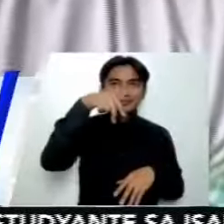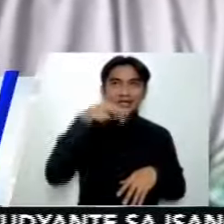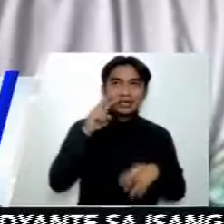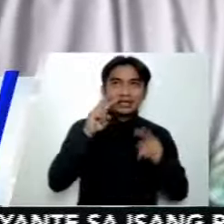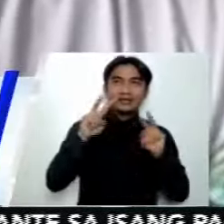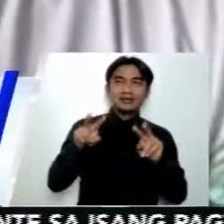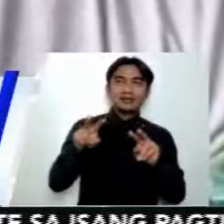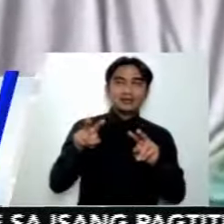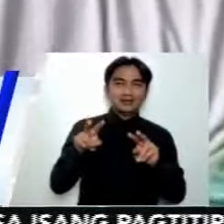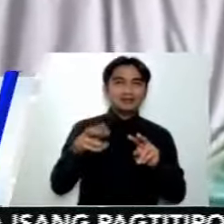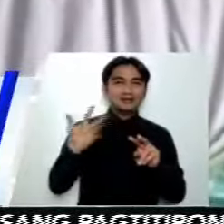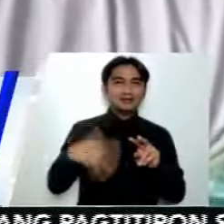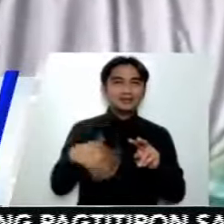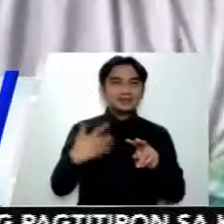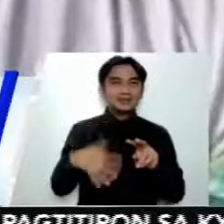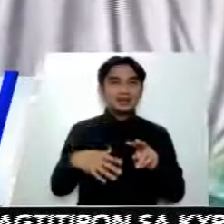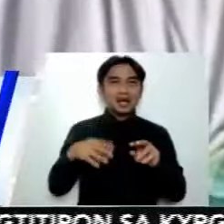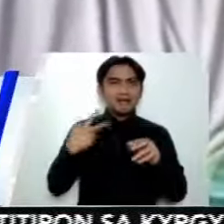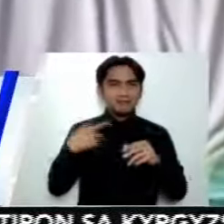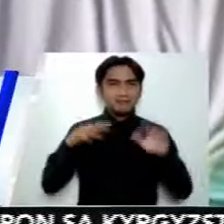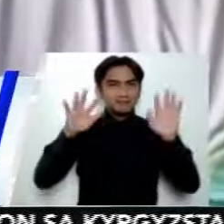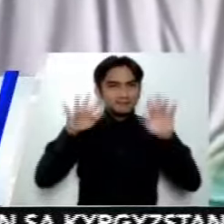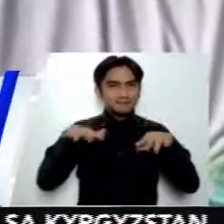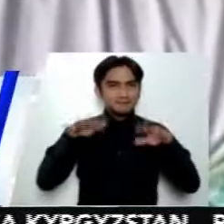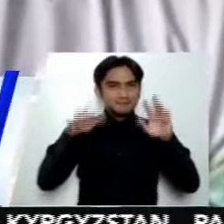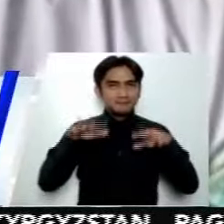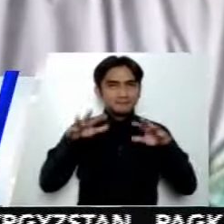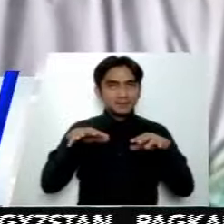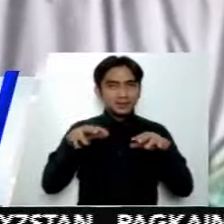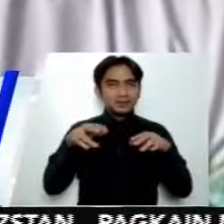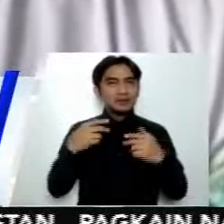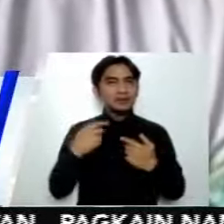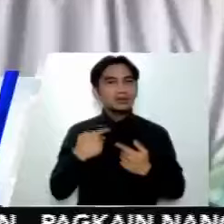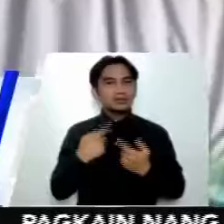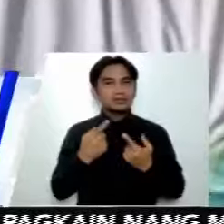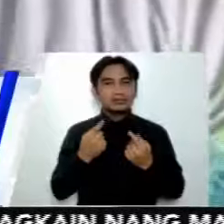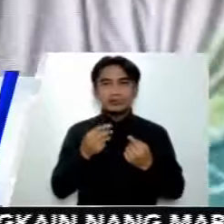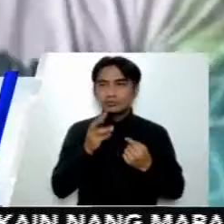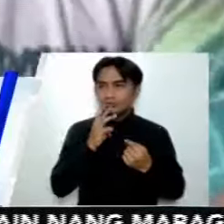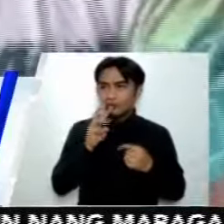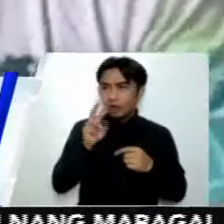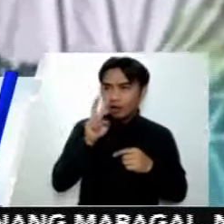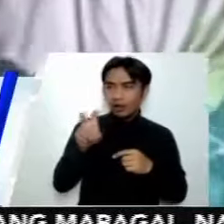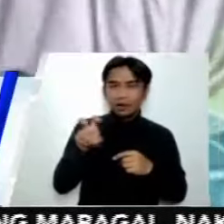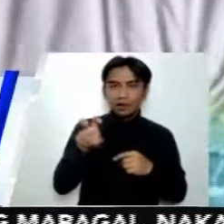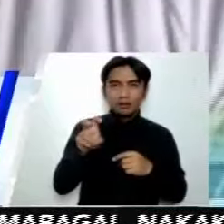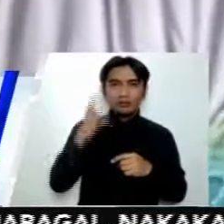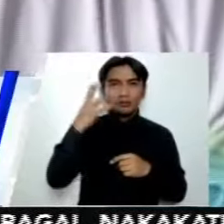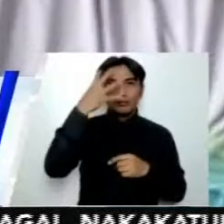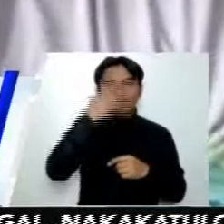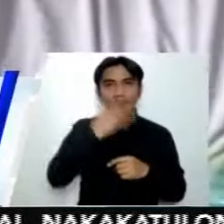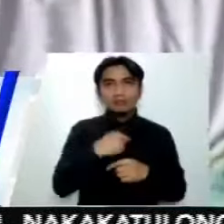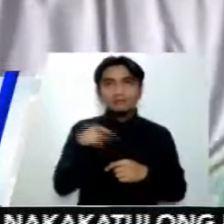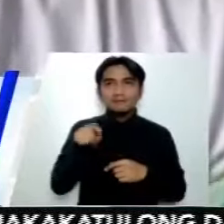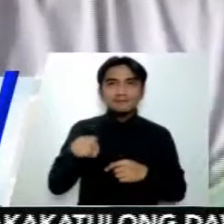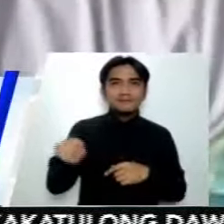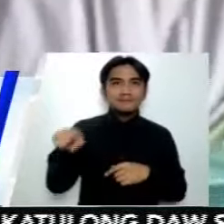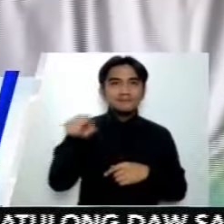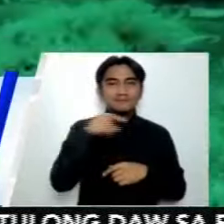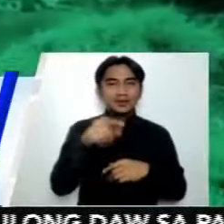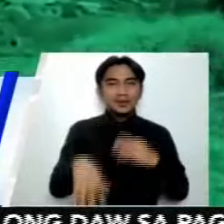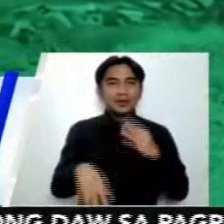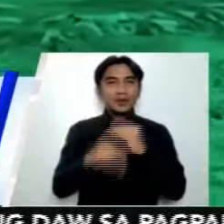ah umuulan so nagkaroon ng tubig so gumanda yung yung ano bagsak